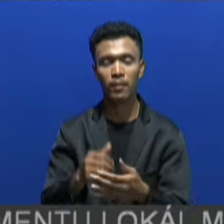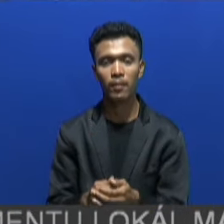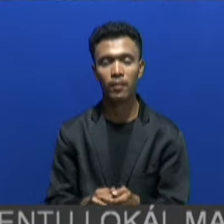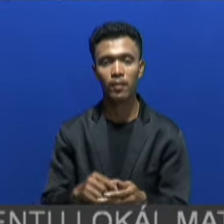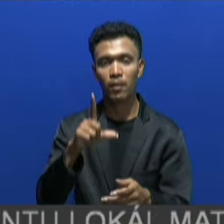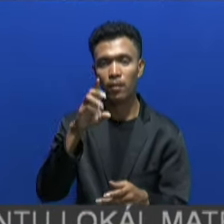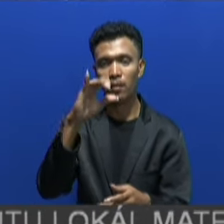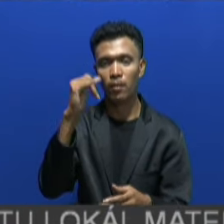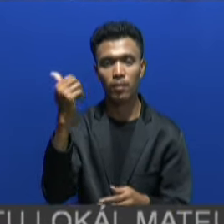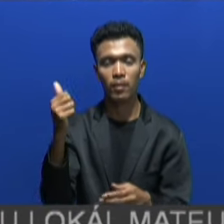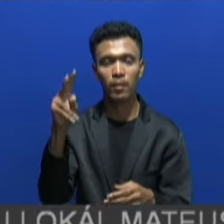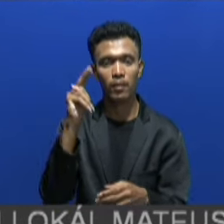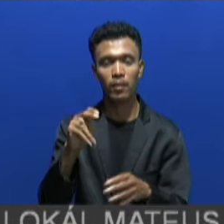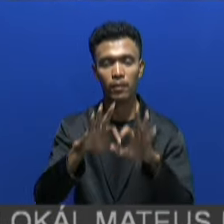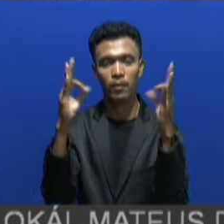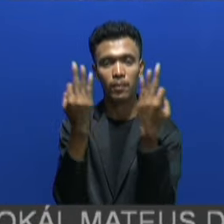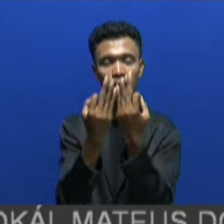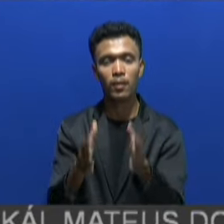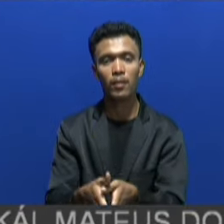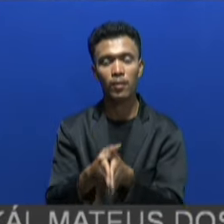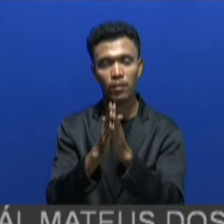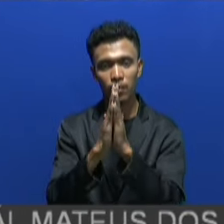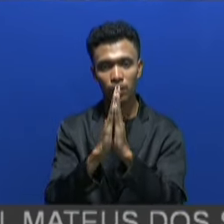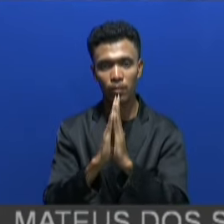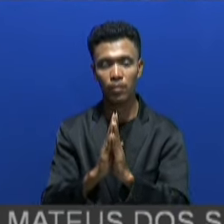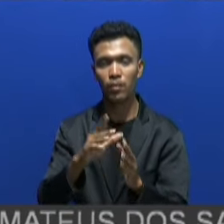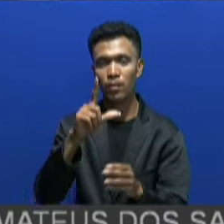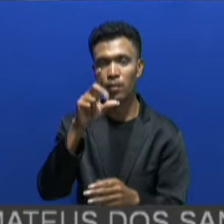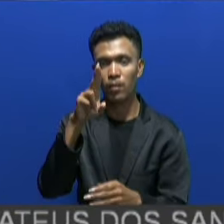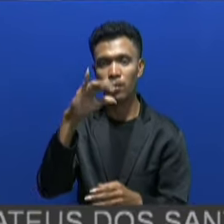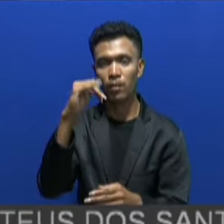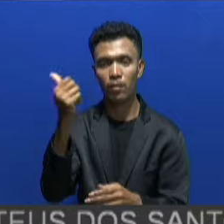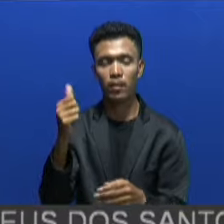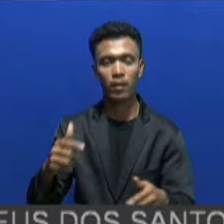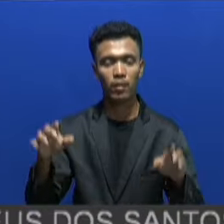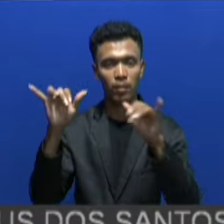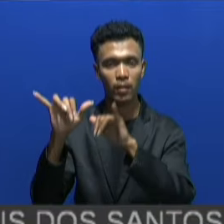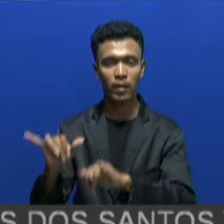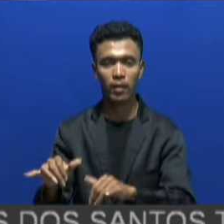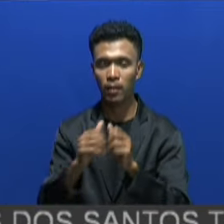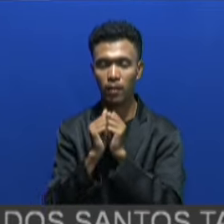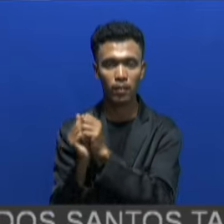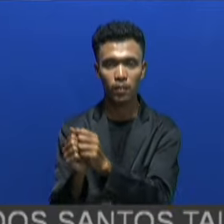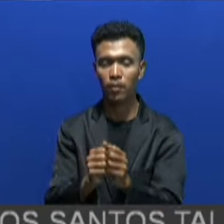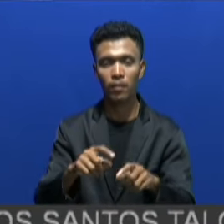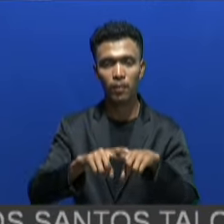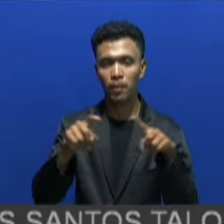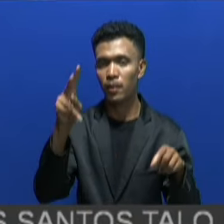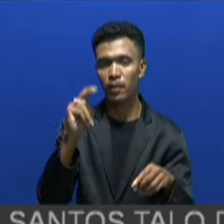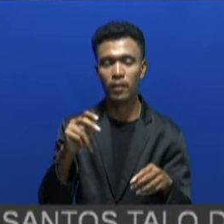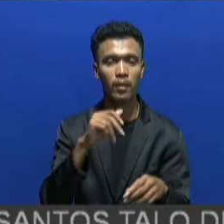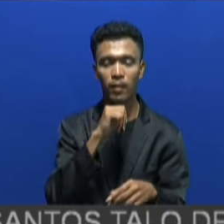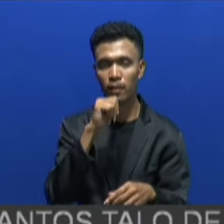Lucia ne familia husu, Lucia ne familia husu, Lucia atu helah mutuk. Mai be Lucia rejeita,